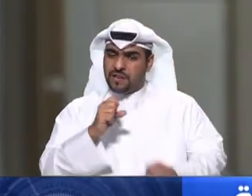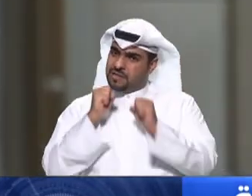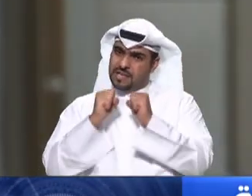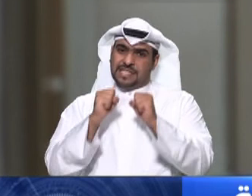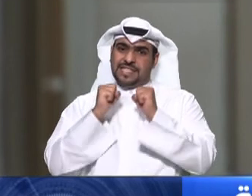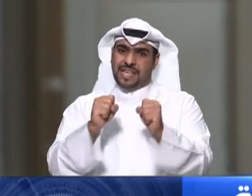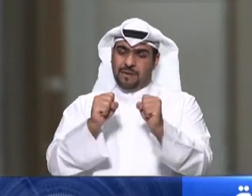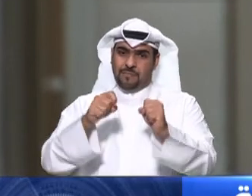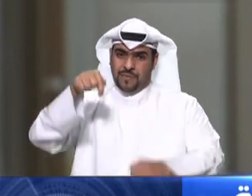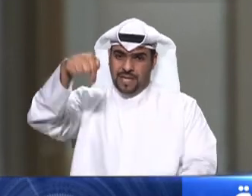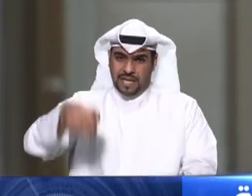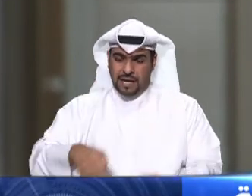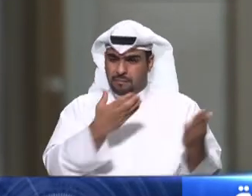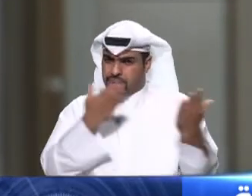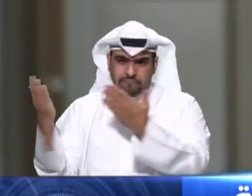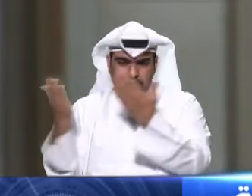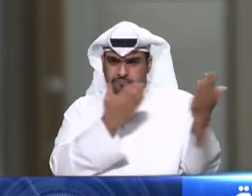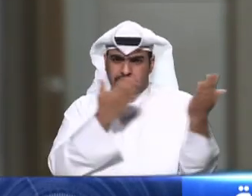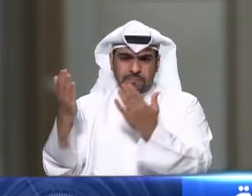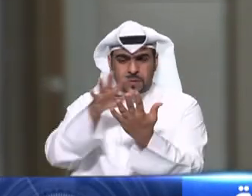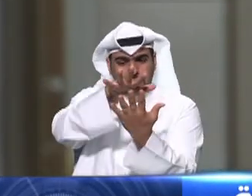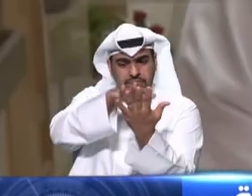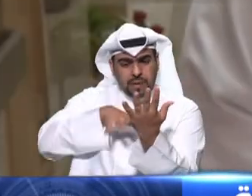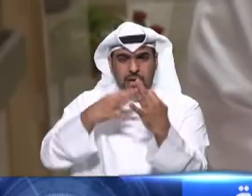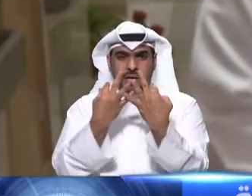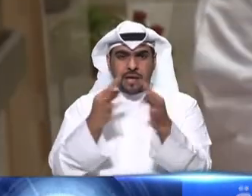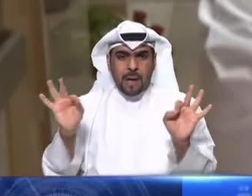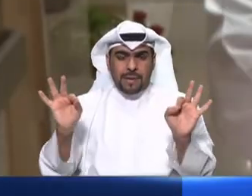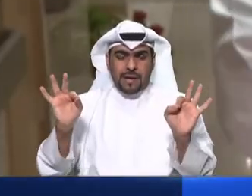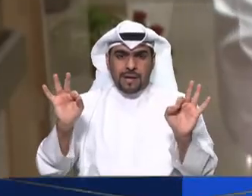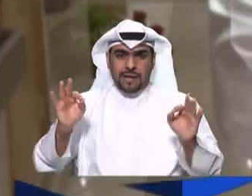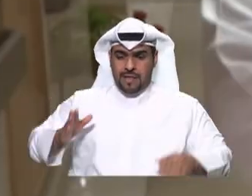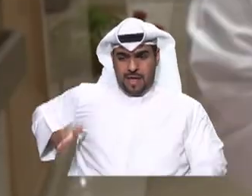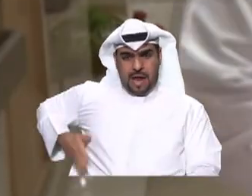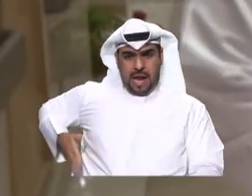الذين يعانون من الفشل الكبدي في البلاد بسبب